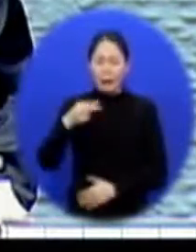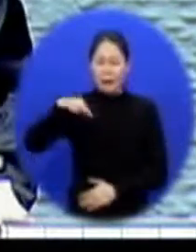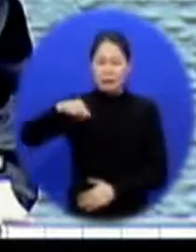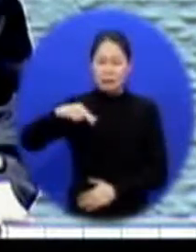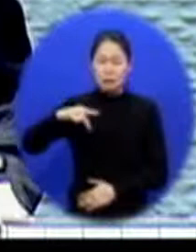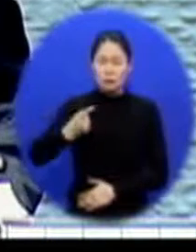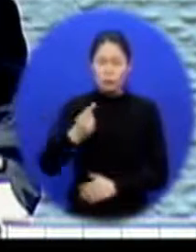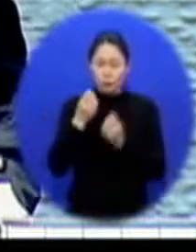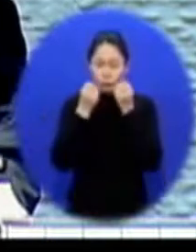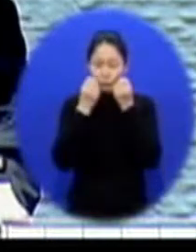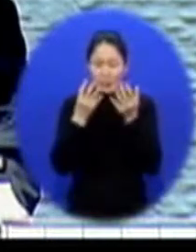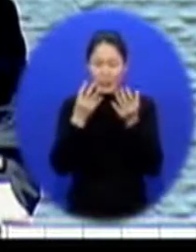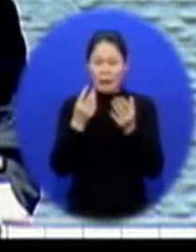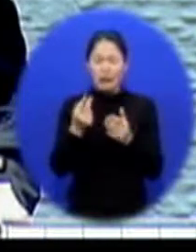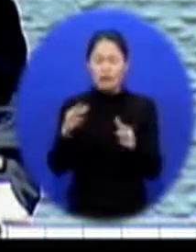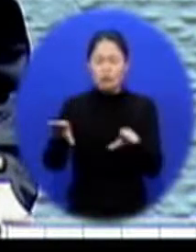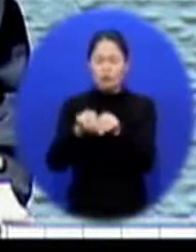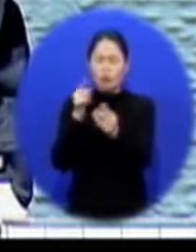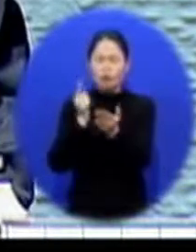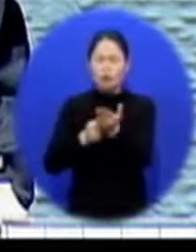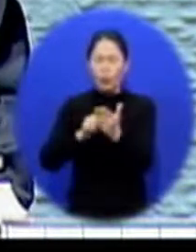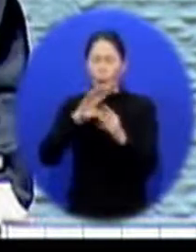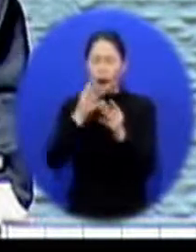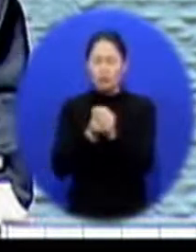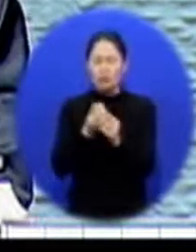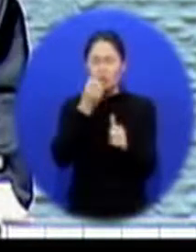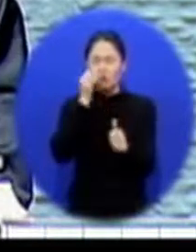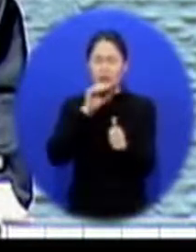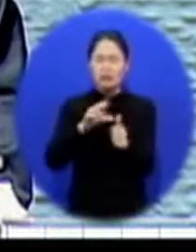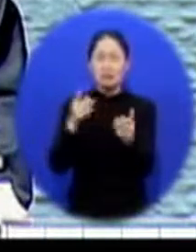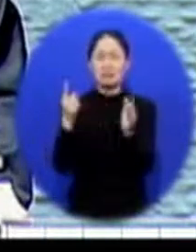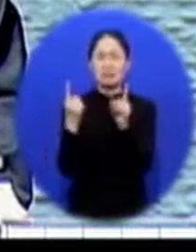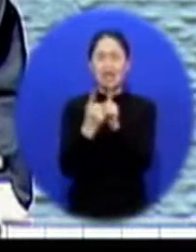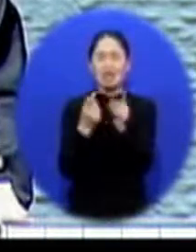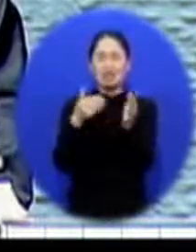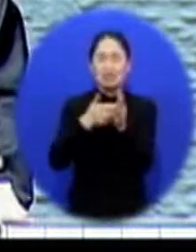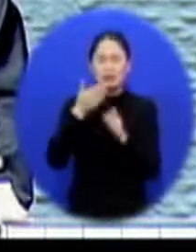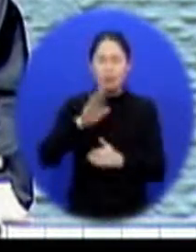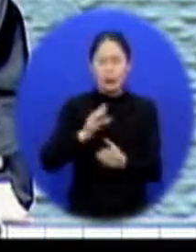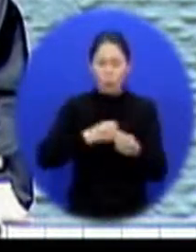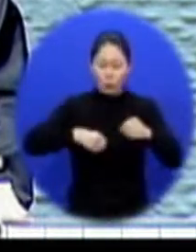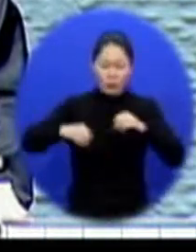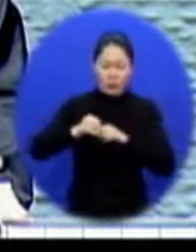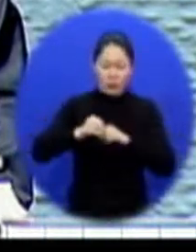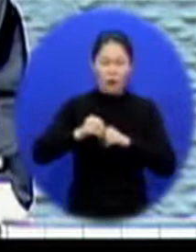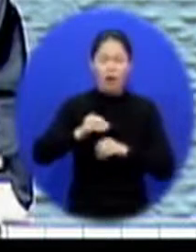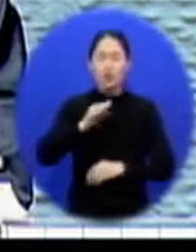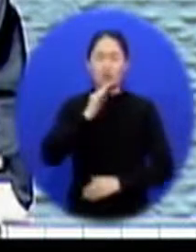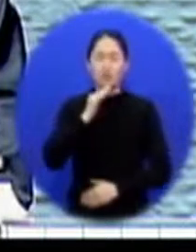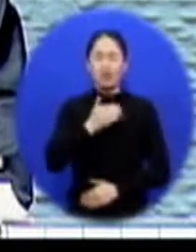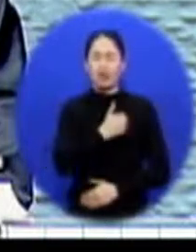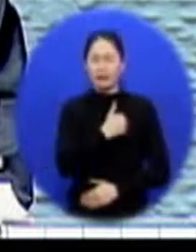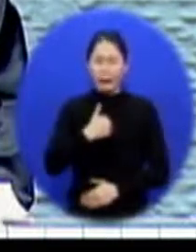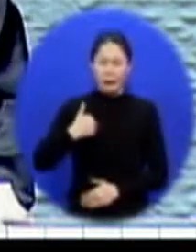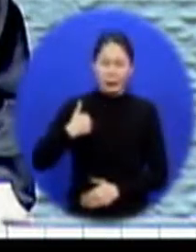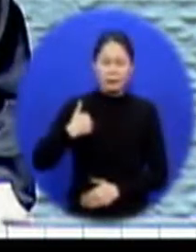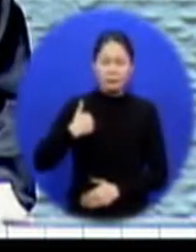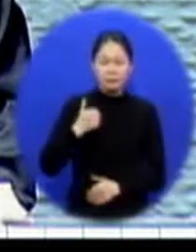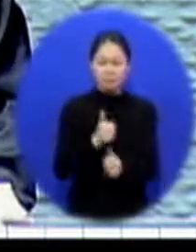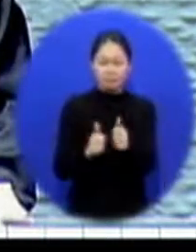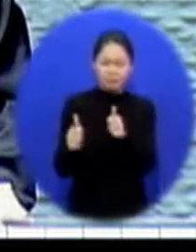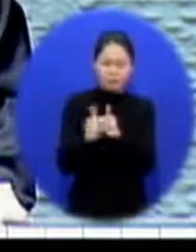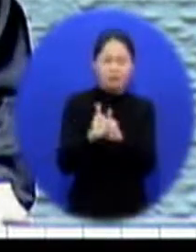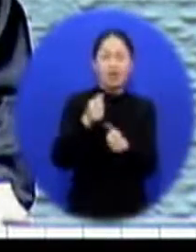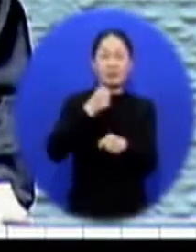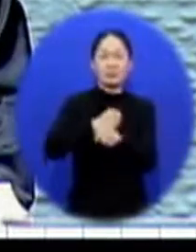완전히 무시를 당했지만 그러나 사도 바울은 오히려 당당 했어요 항상